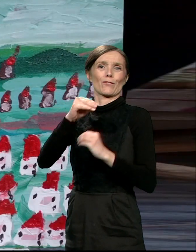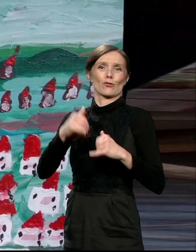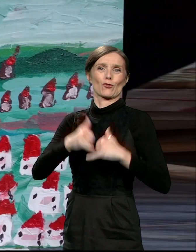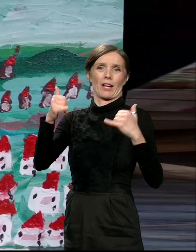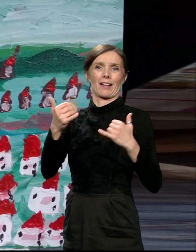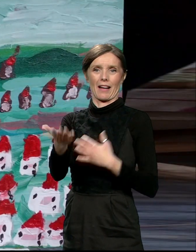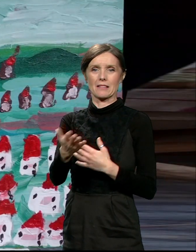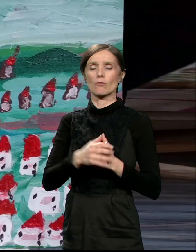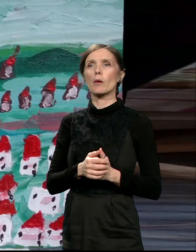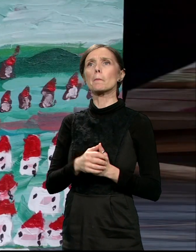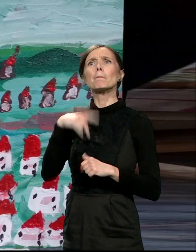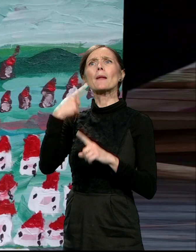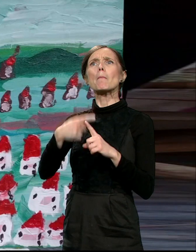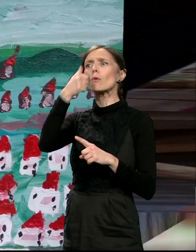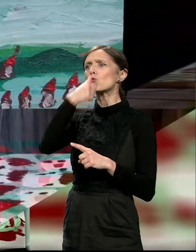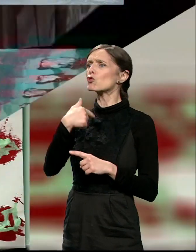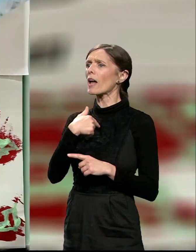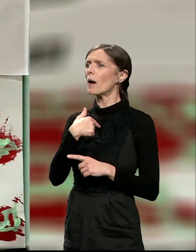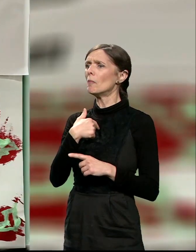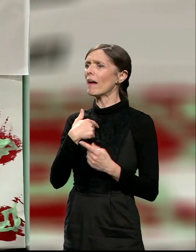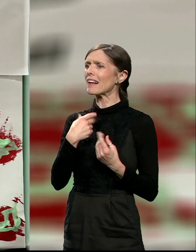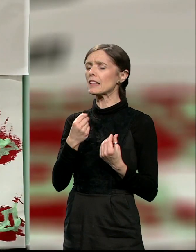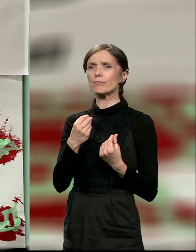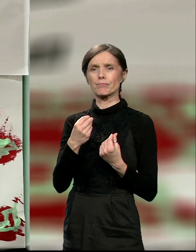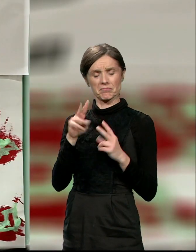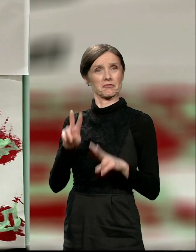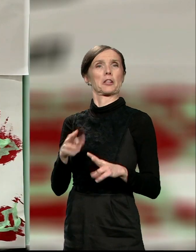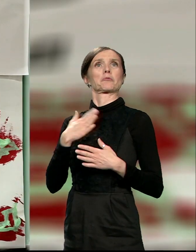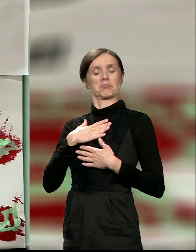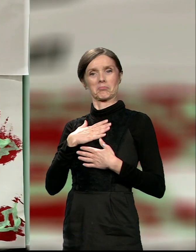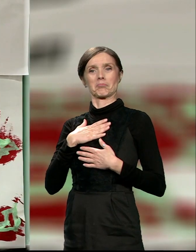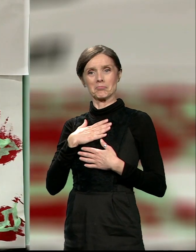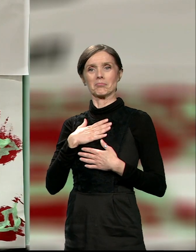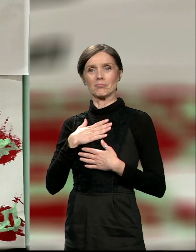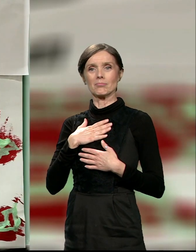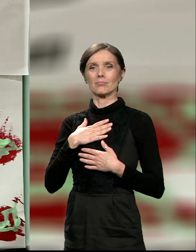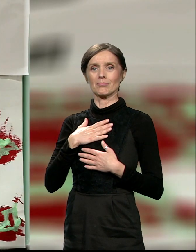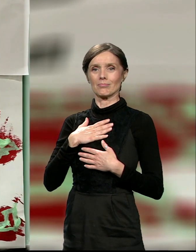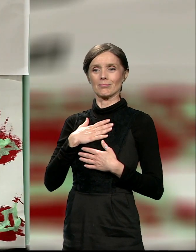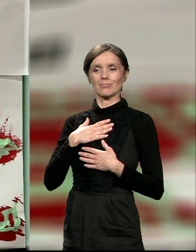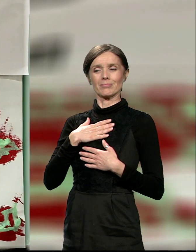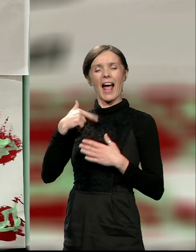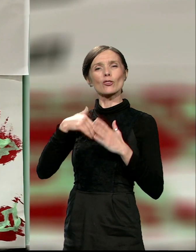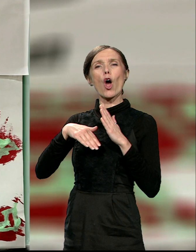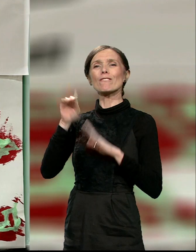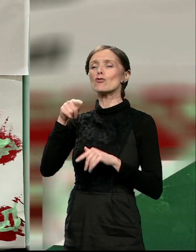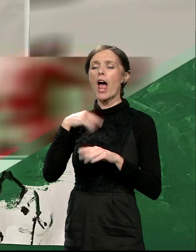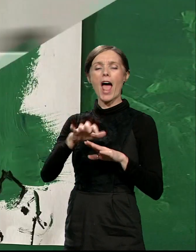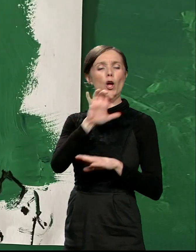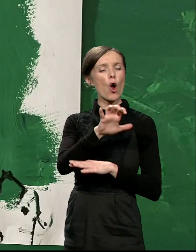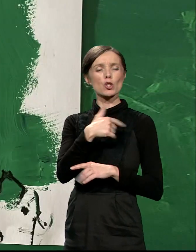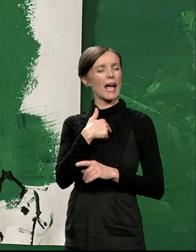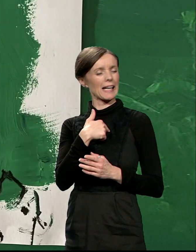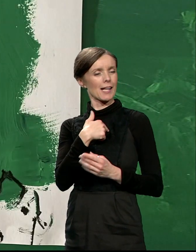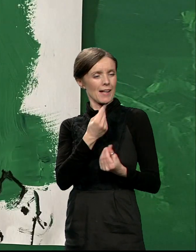i što se možda nekako najviše za mene vidi možda više u tim slikarskim radionicama nego